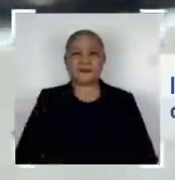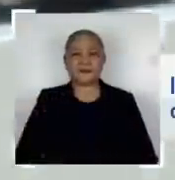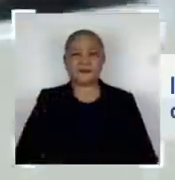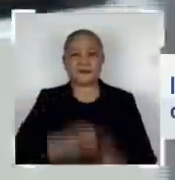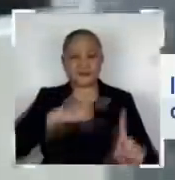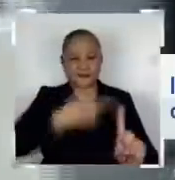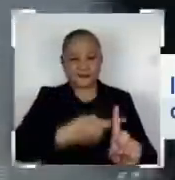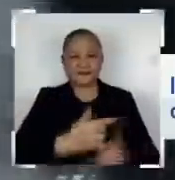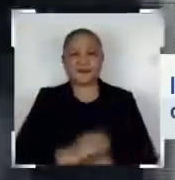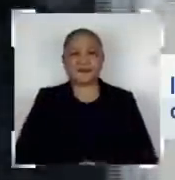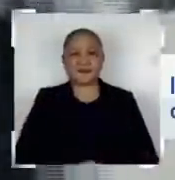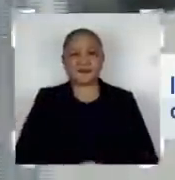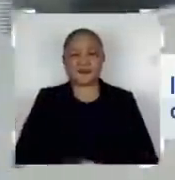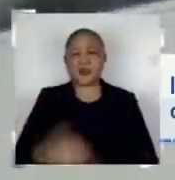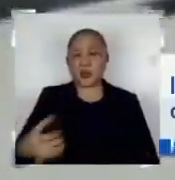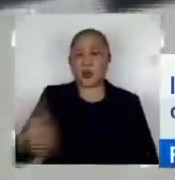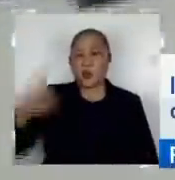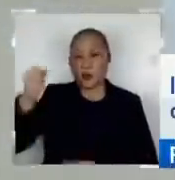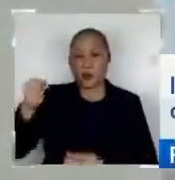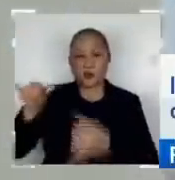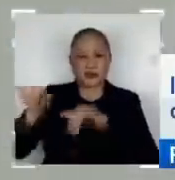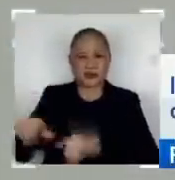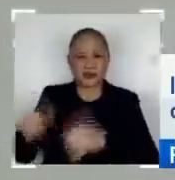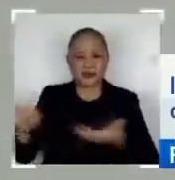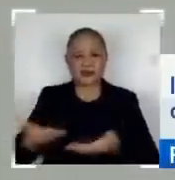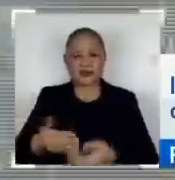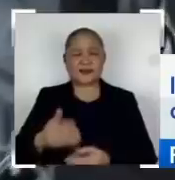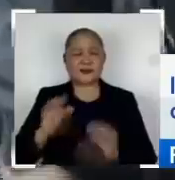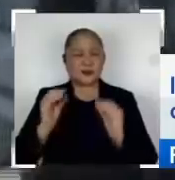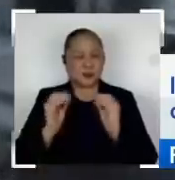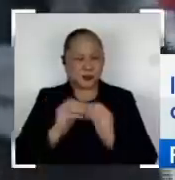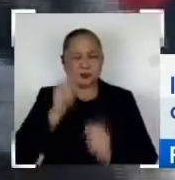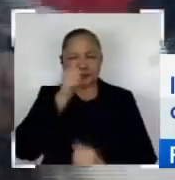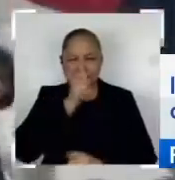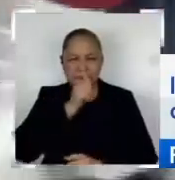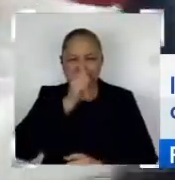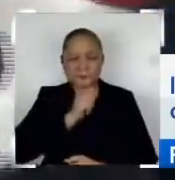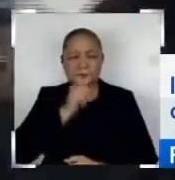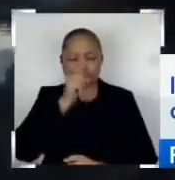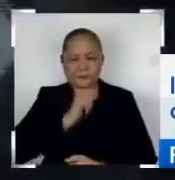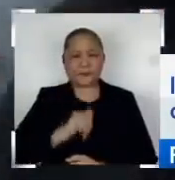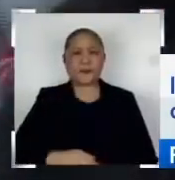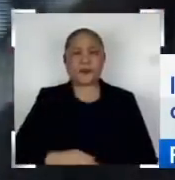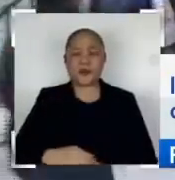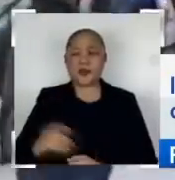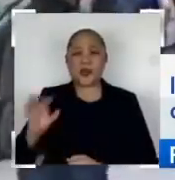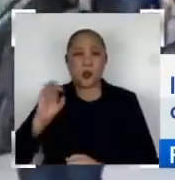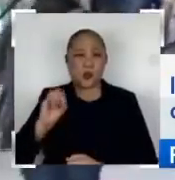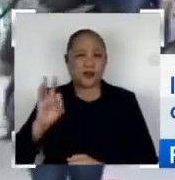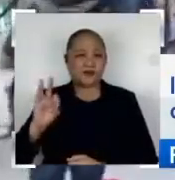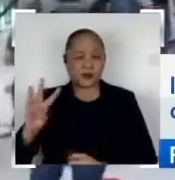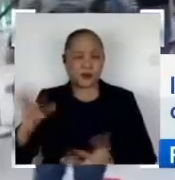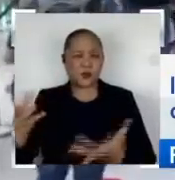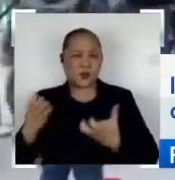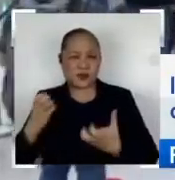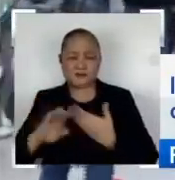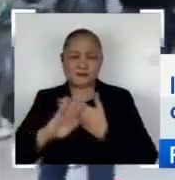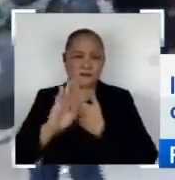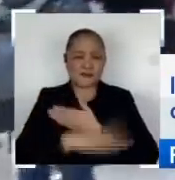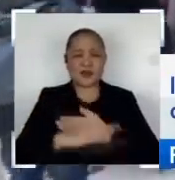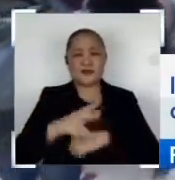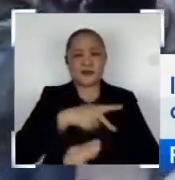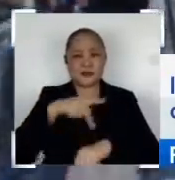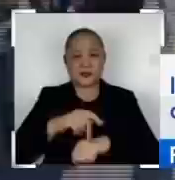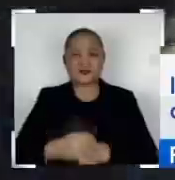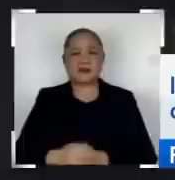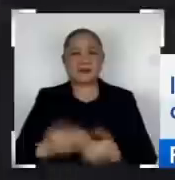Hold yun, chef, dito. Kaunting tiis pa ang mga OFW na nananabik ng makauwi sa bansa. Sa ilalim ng bagong travel